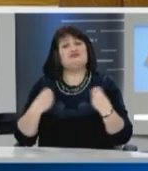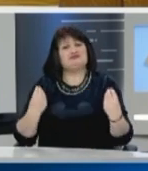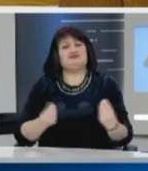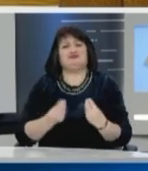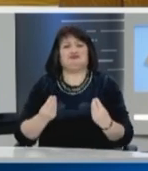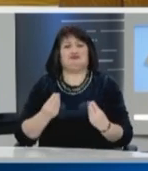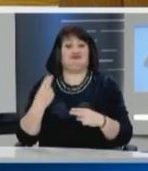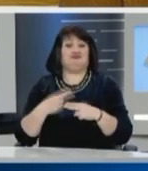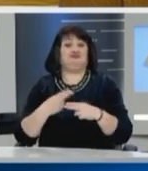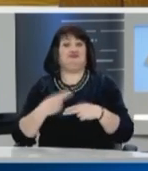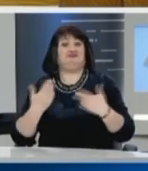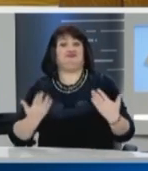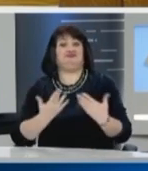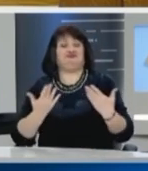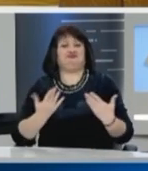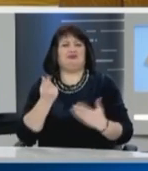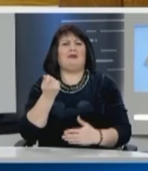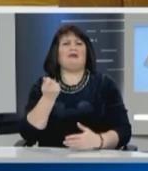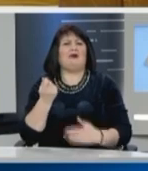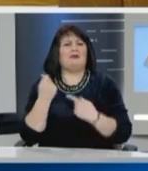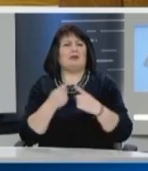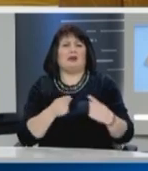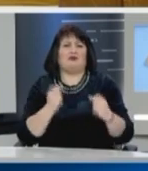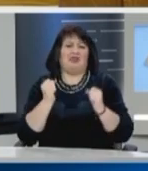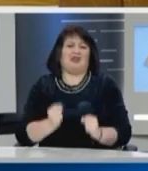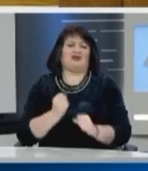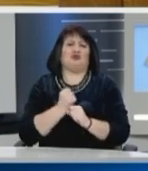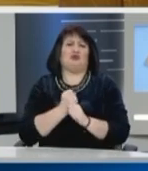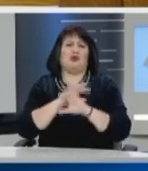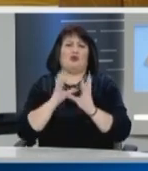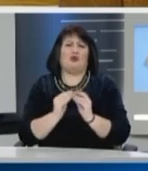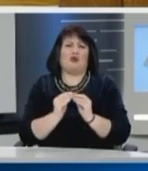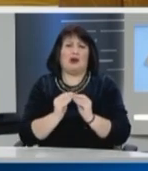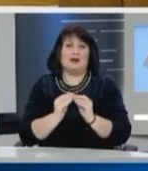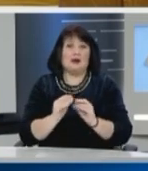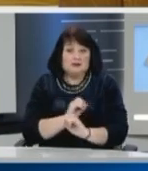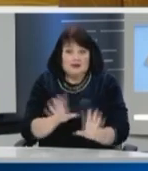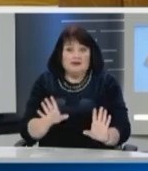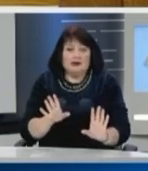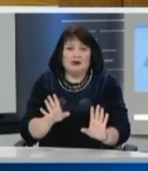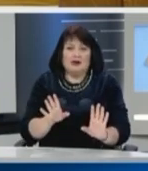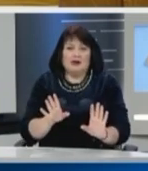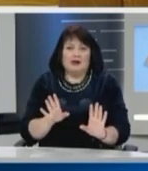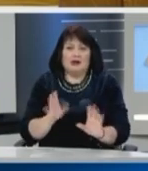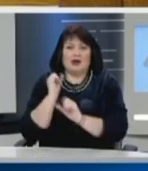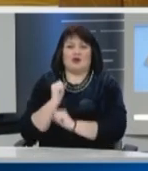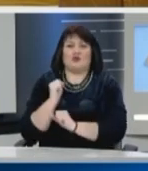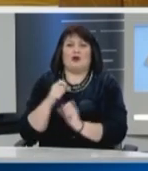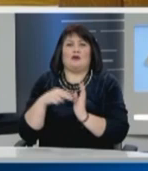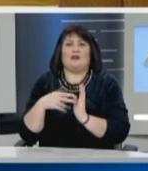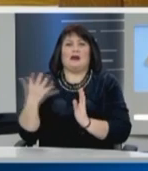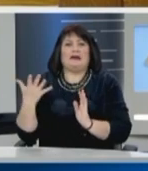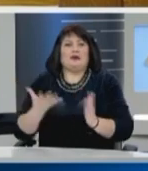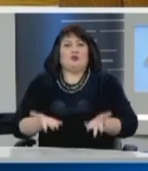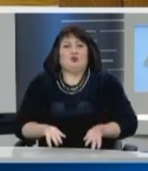απολάμβαναν δόξα και υλικά αγαθά. Και μέσα σε μια μέρα, το Γενάρη του 2015, άρχισαν να αισθάνονται πολύ